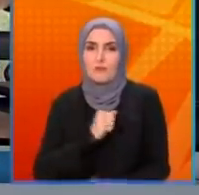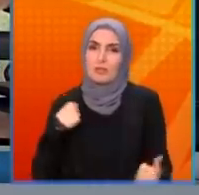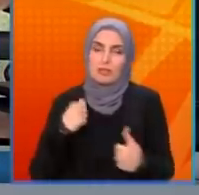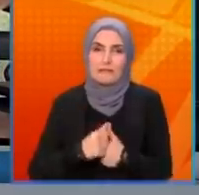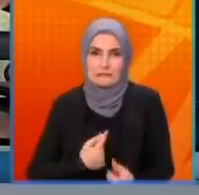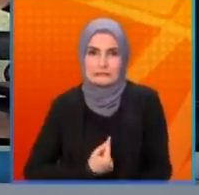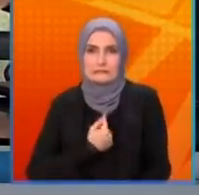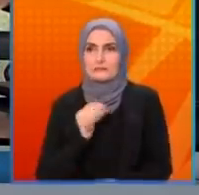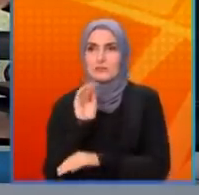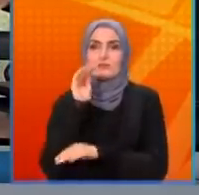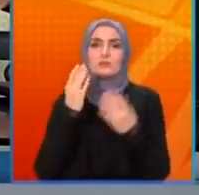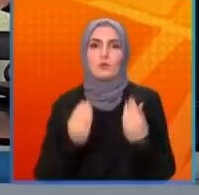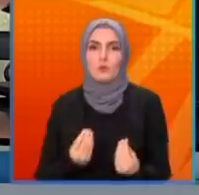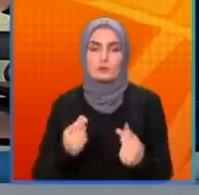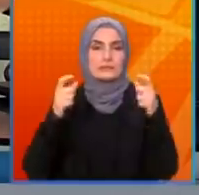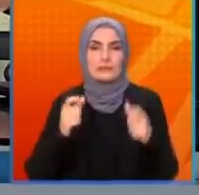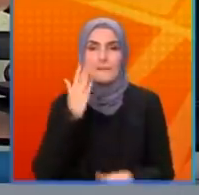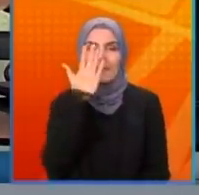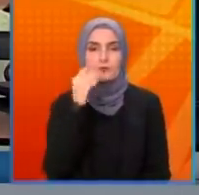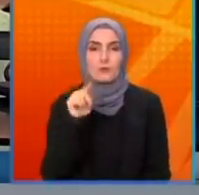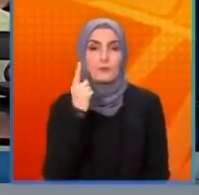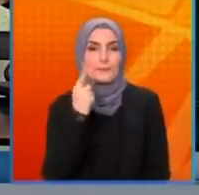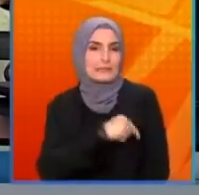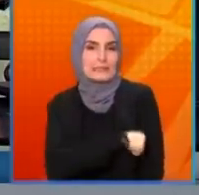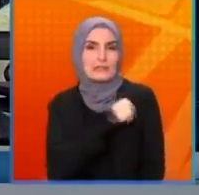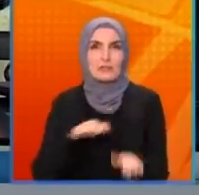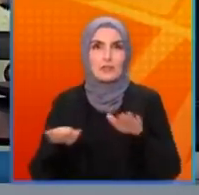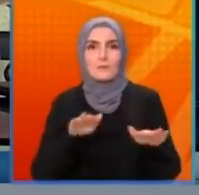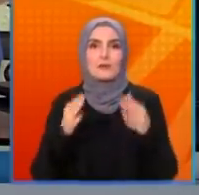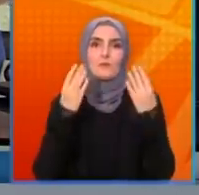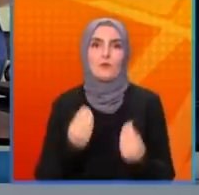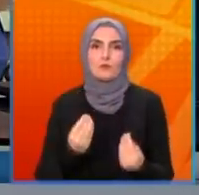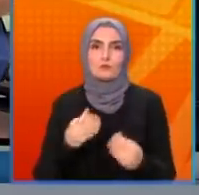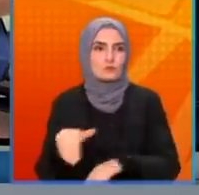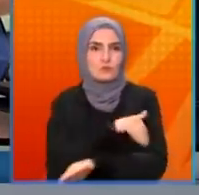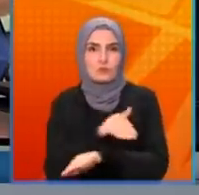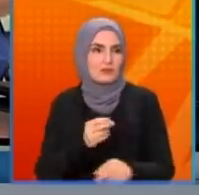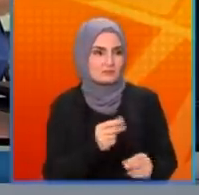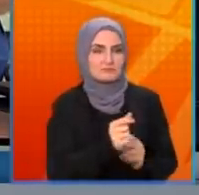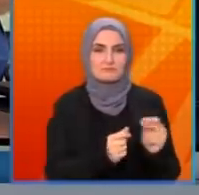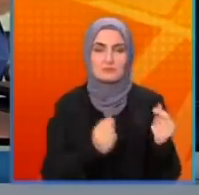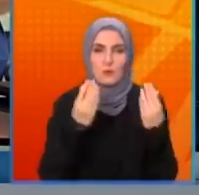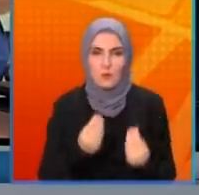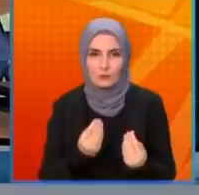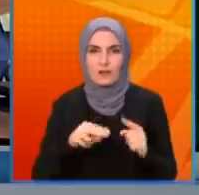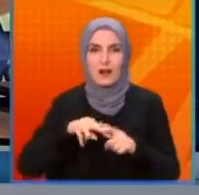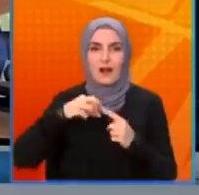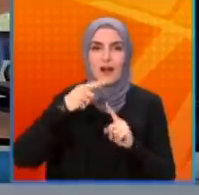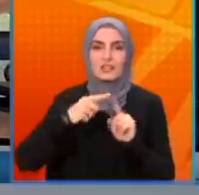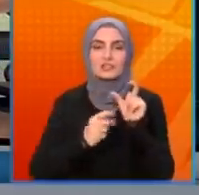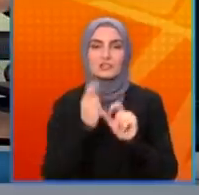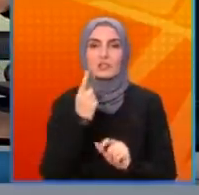Kent 5,1 ile sallandı. Kendini sokağa atanlar, arçıların ardı arkası kesilmeyince bir daha evlerine